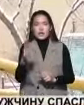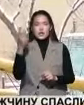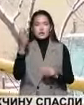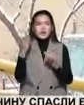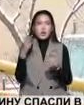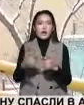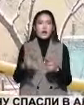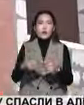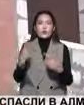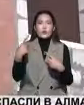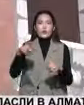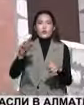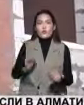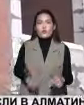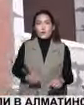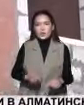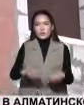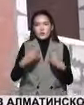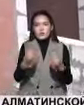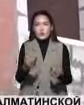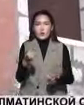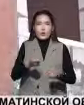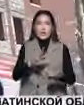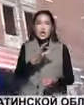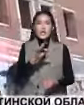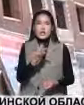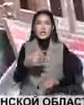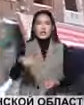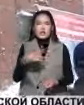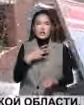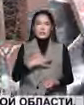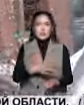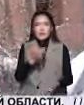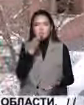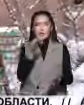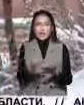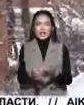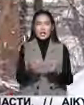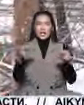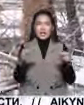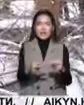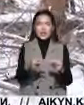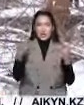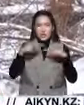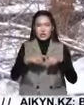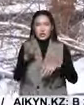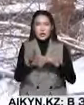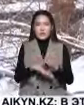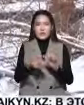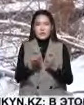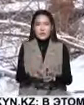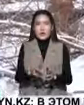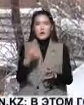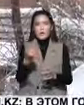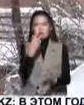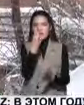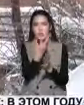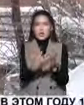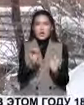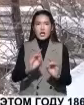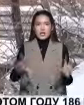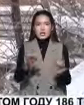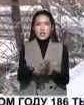предоставила в аренду другой фирме. И руководителю Серику Дельдобекову и пришлось отвечать за несоблюдение техники безопасности. В своих